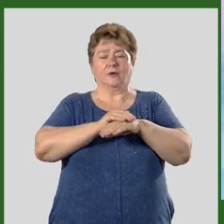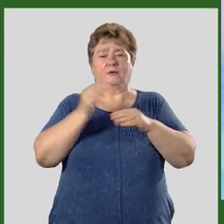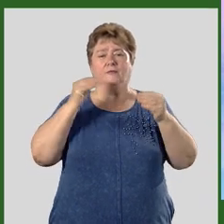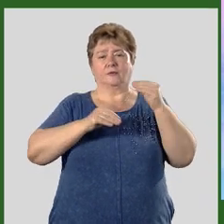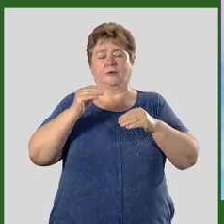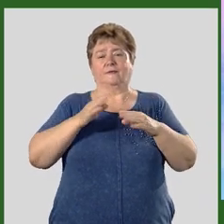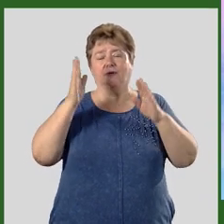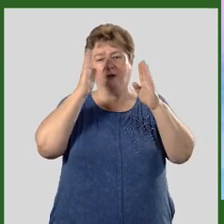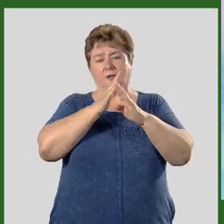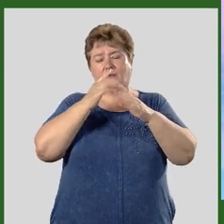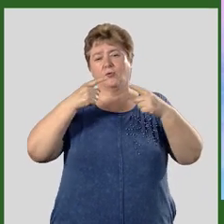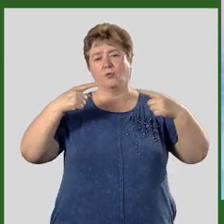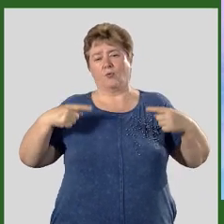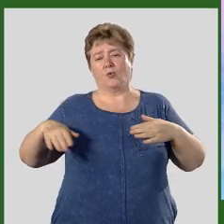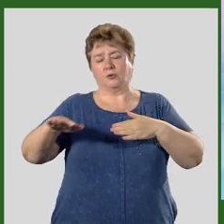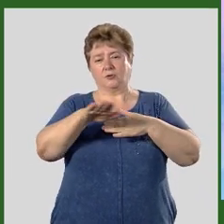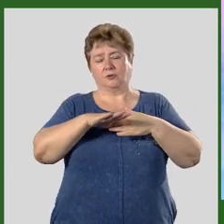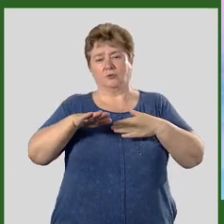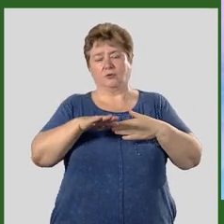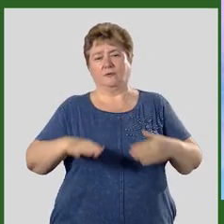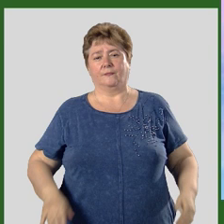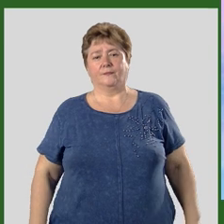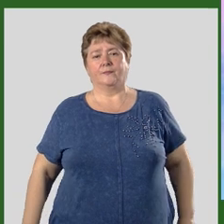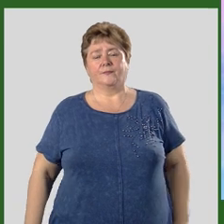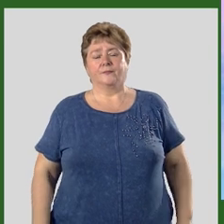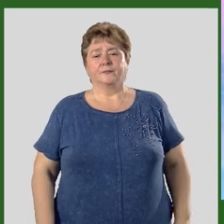формирования климата любой территории.